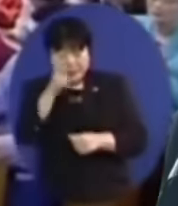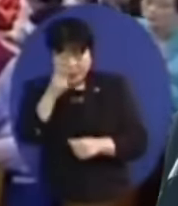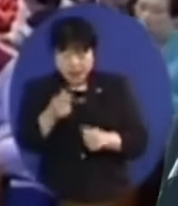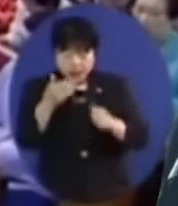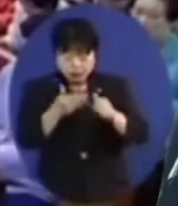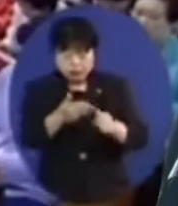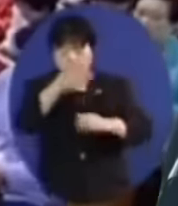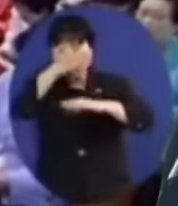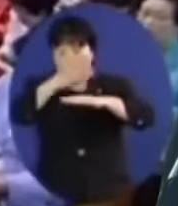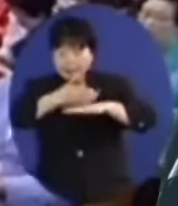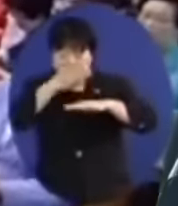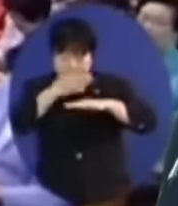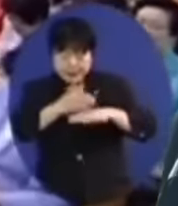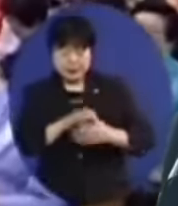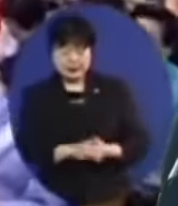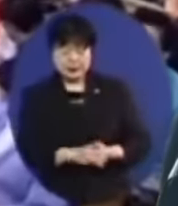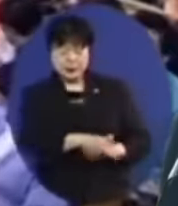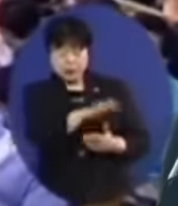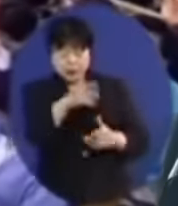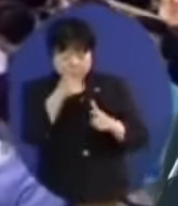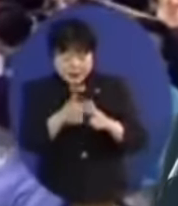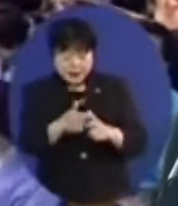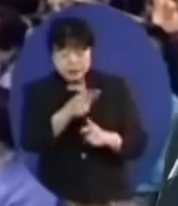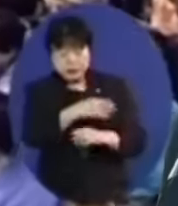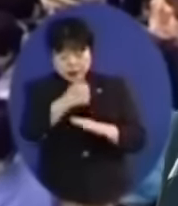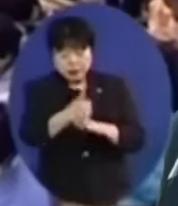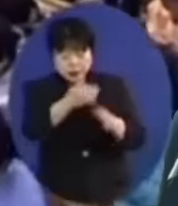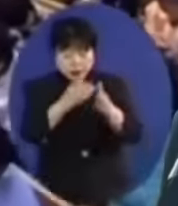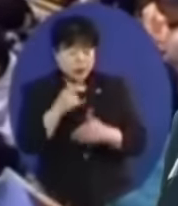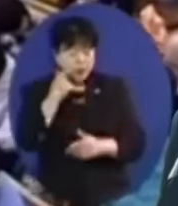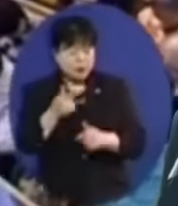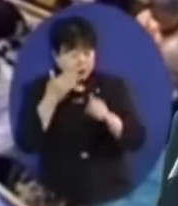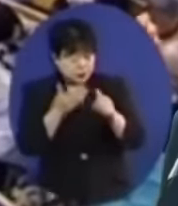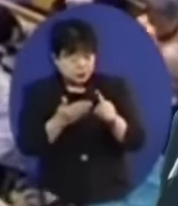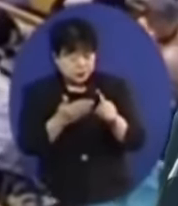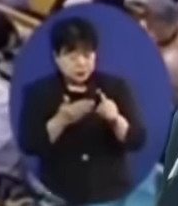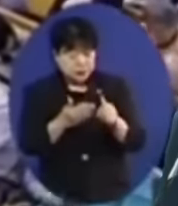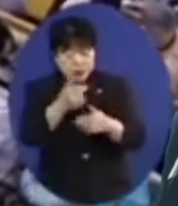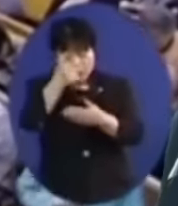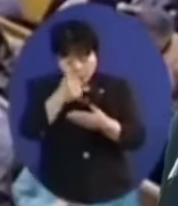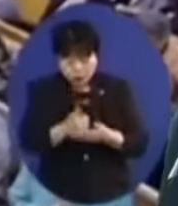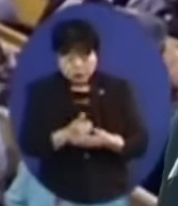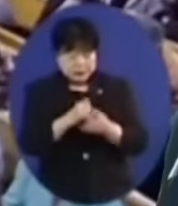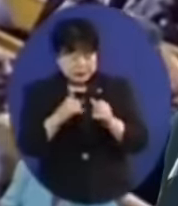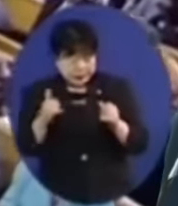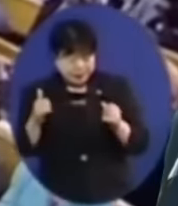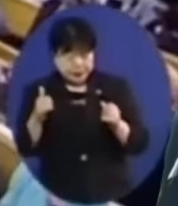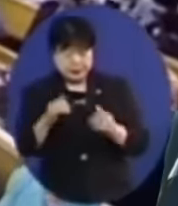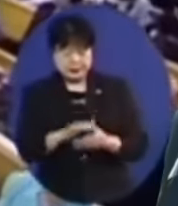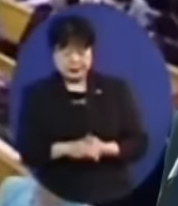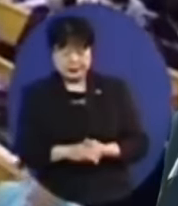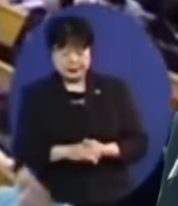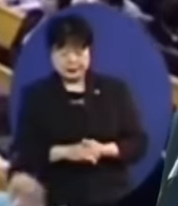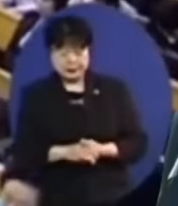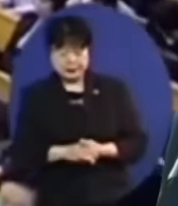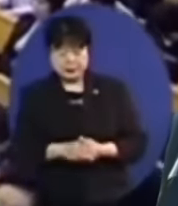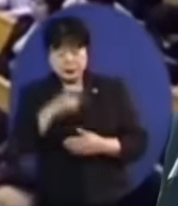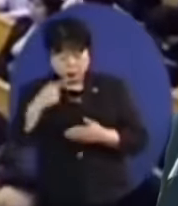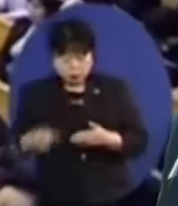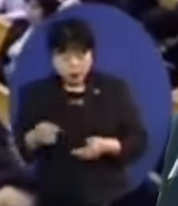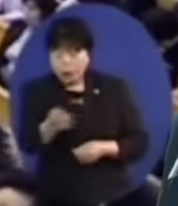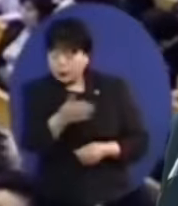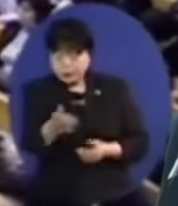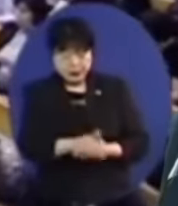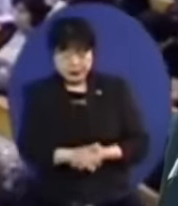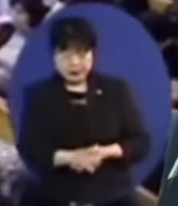것을 감사합니다. 우리 예수 그리스도를 통해서 아버지를 모신 사람들은 손해날 것이 하나도